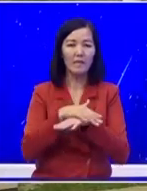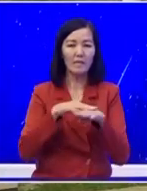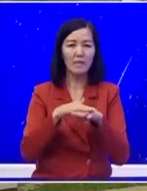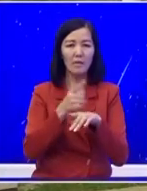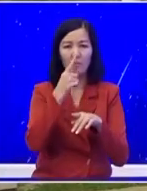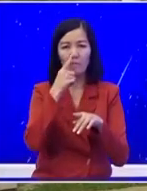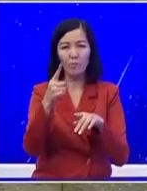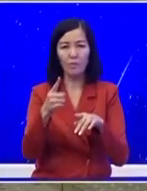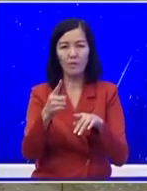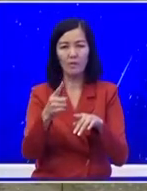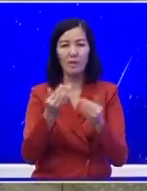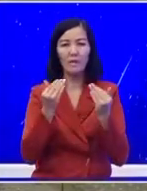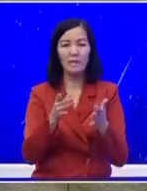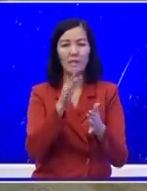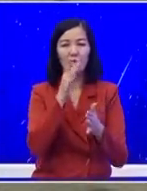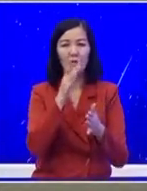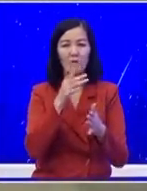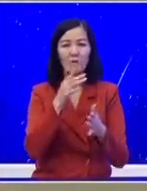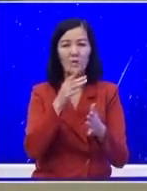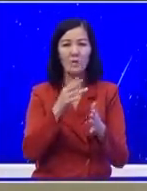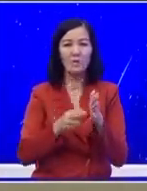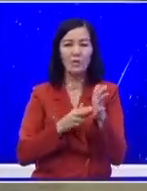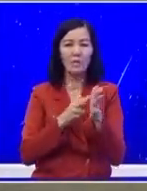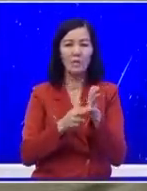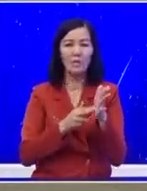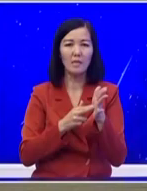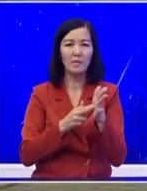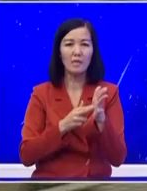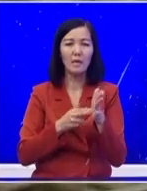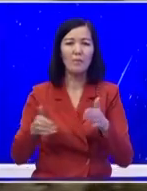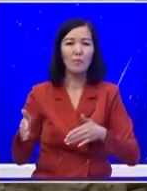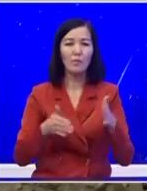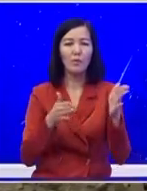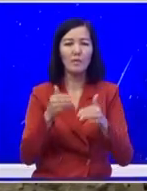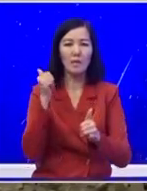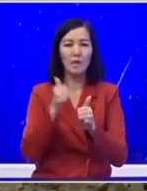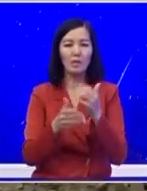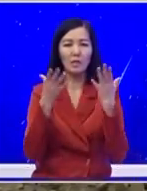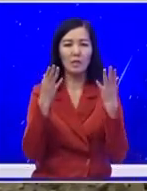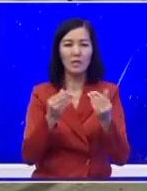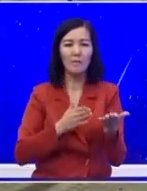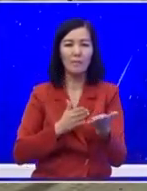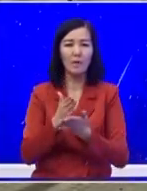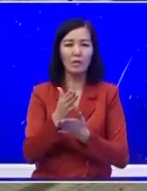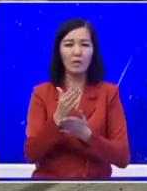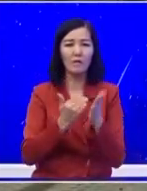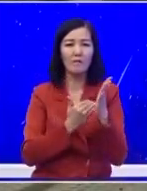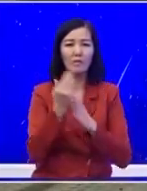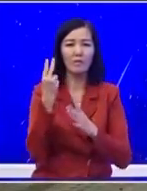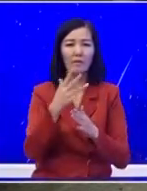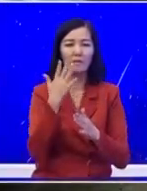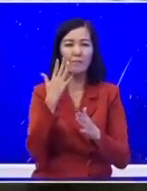населенного пункта. В настоящее время через железнодорожные пути на станции Шамалган ежедневно проезжает свыше 25 тысяч